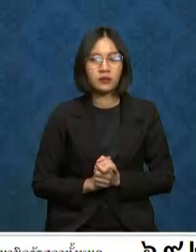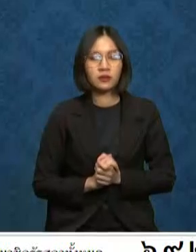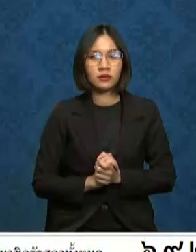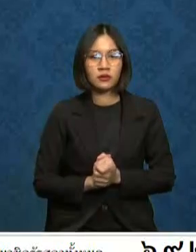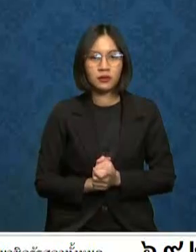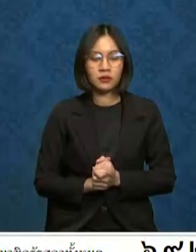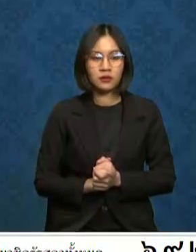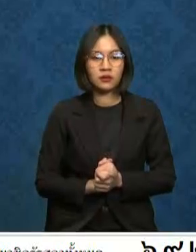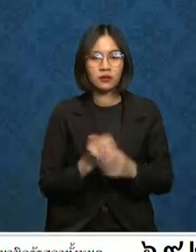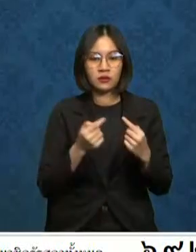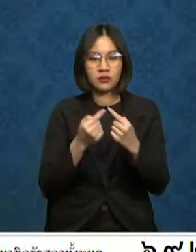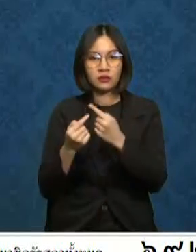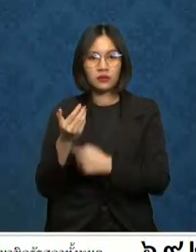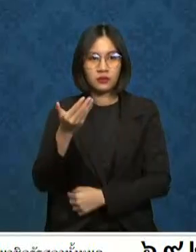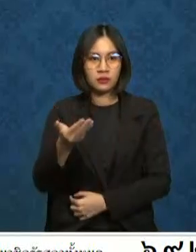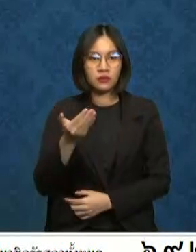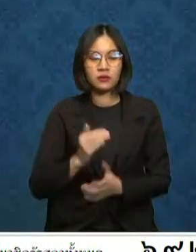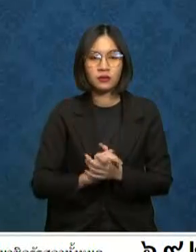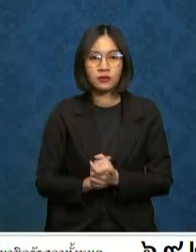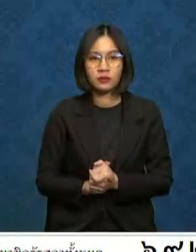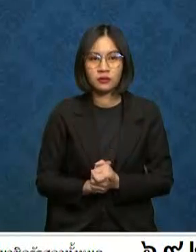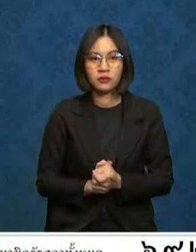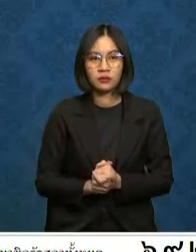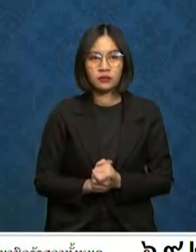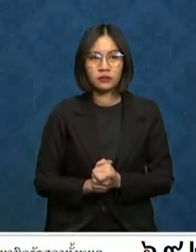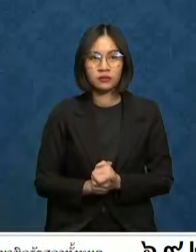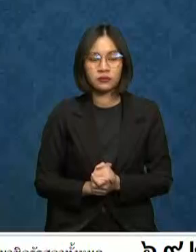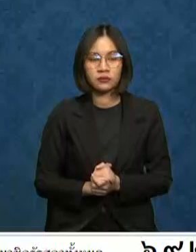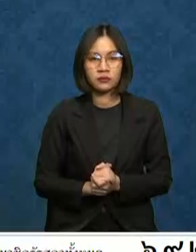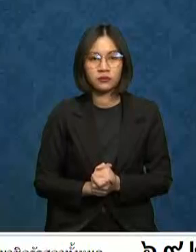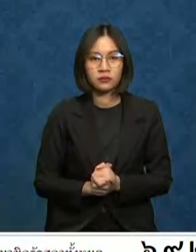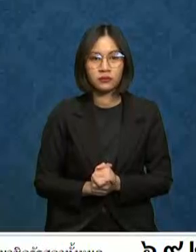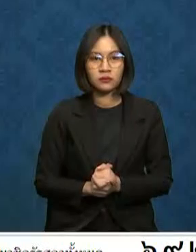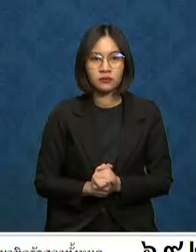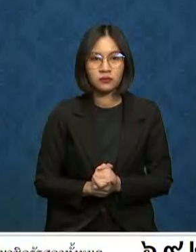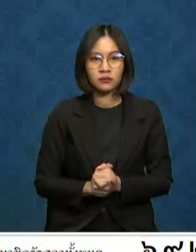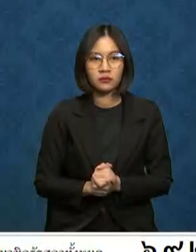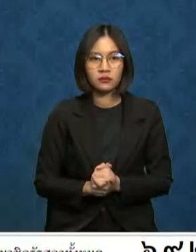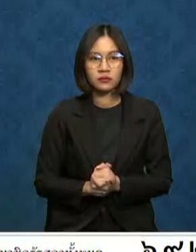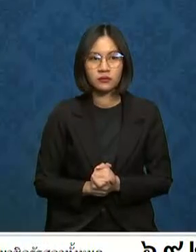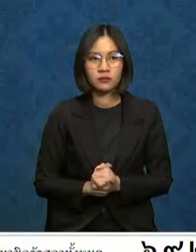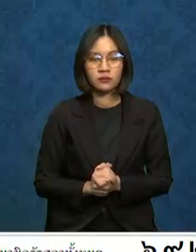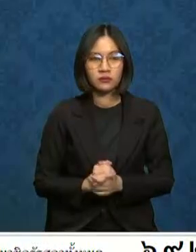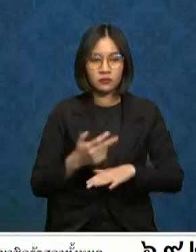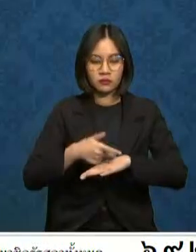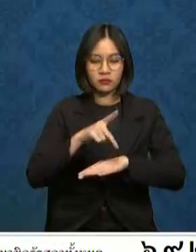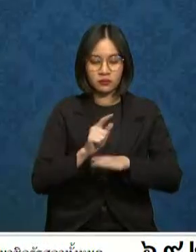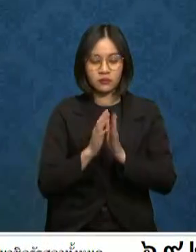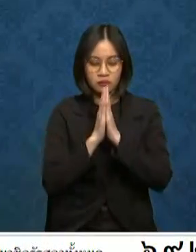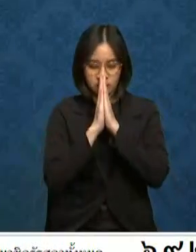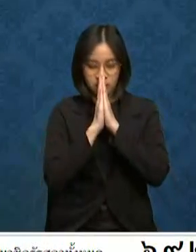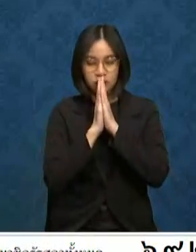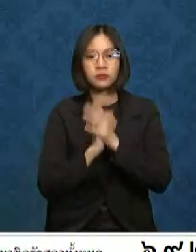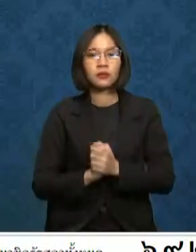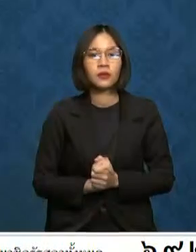ต่อไปเชิญคุณโสภณมโนมะยาครับเรียนท่านประธานรัฐสภา